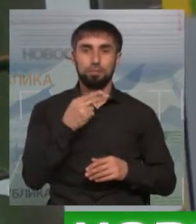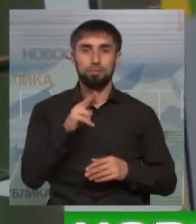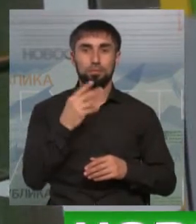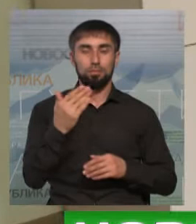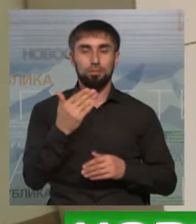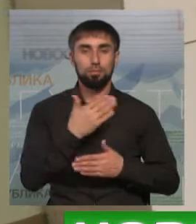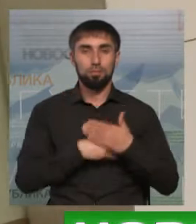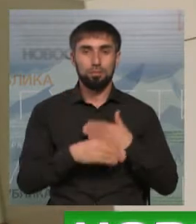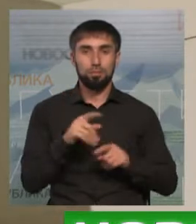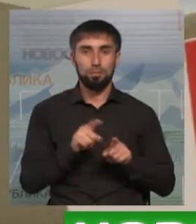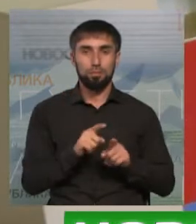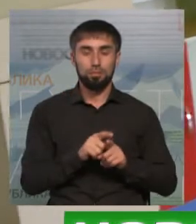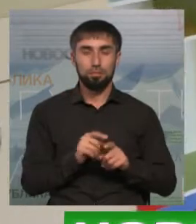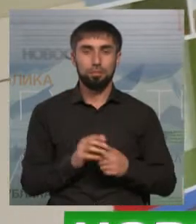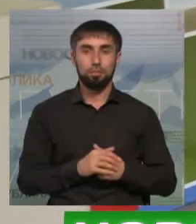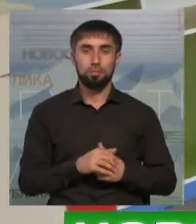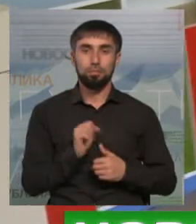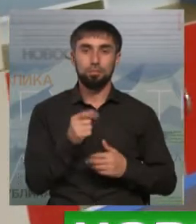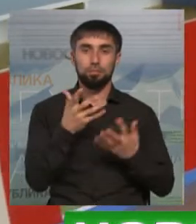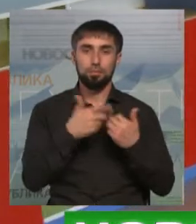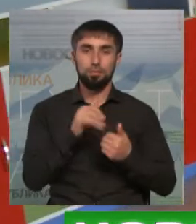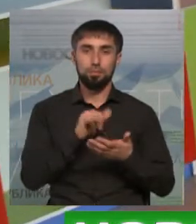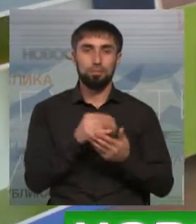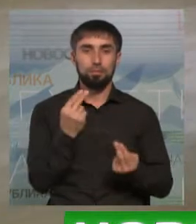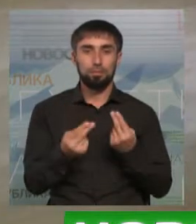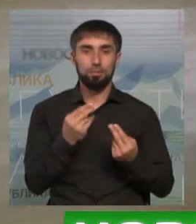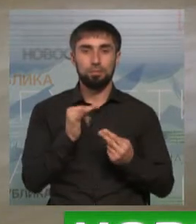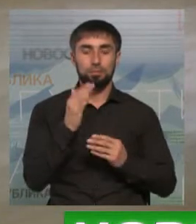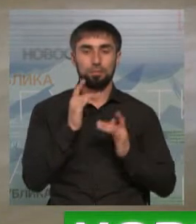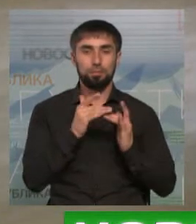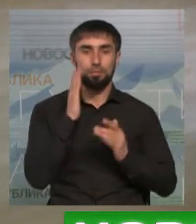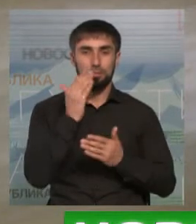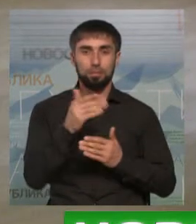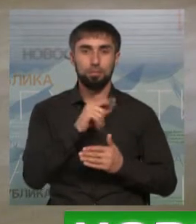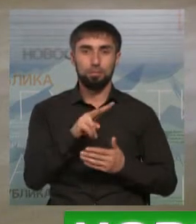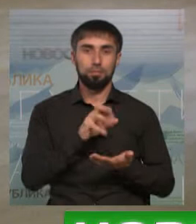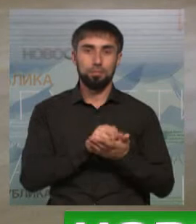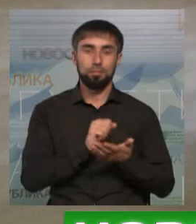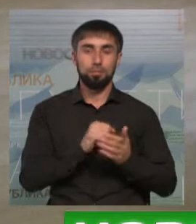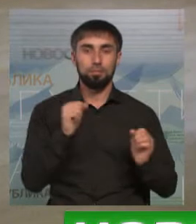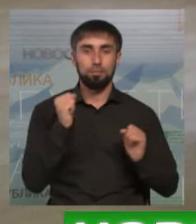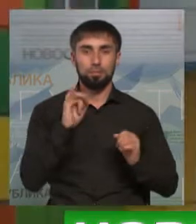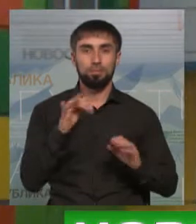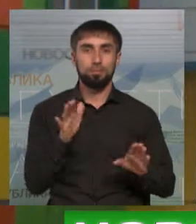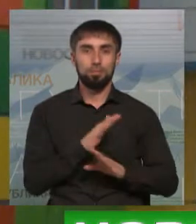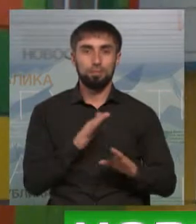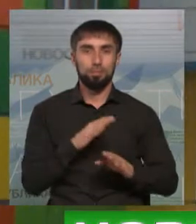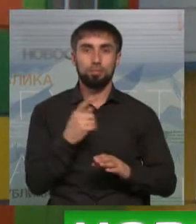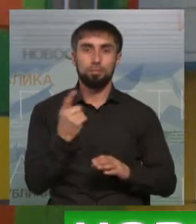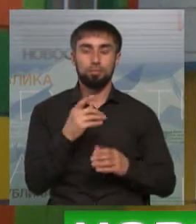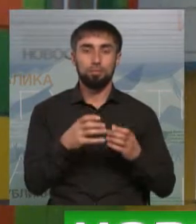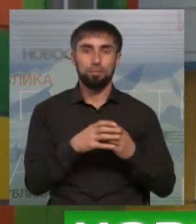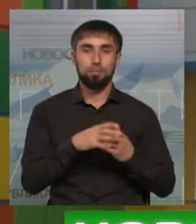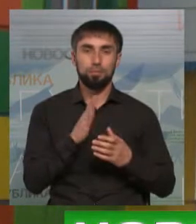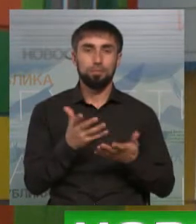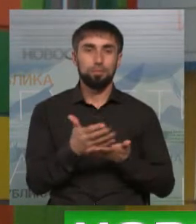с ограниченными возможностями здоровья. Оборудованы игровые и спальные комнаты, зал для занятий физкультурой и музыкой. Первые группы